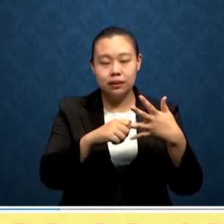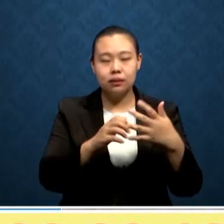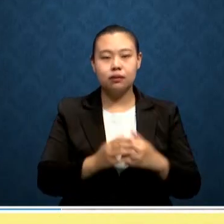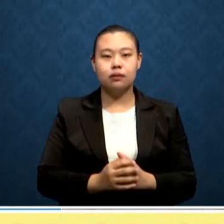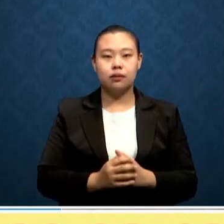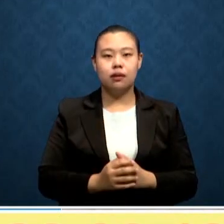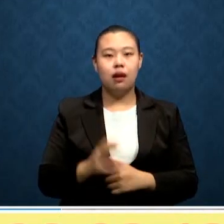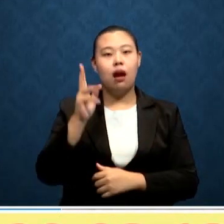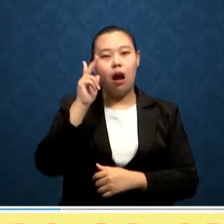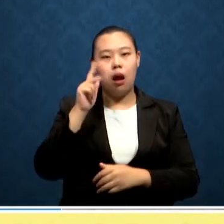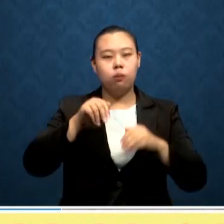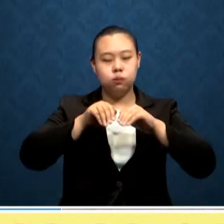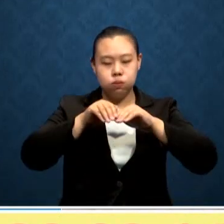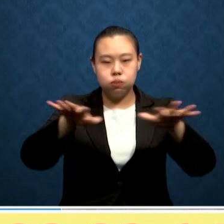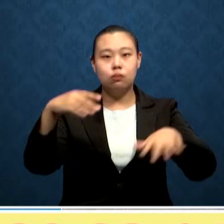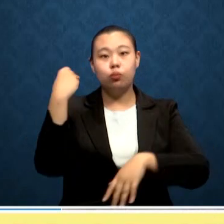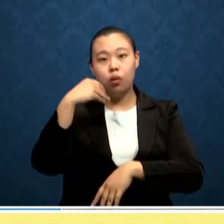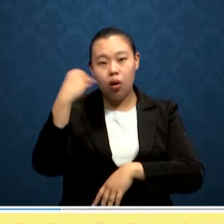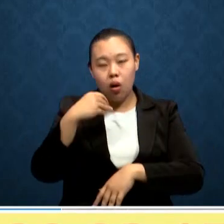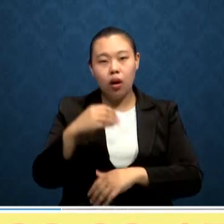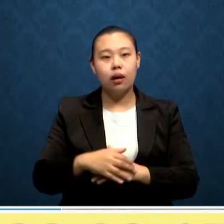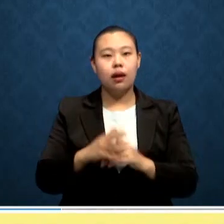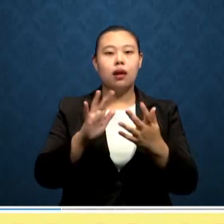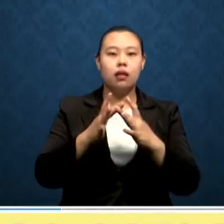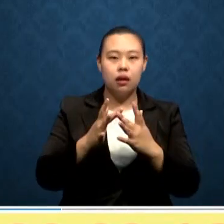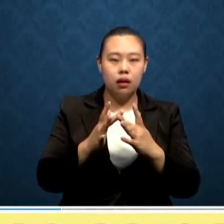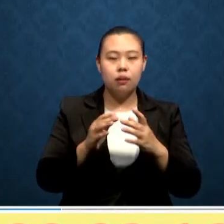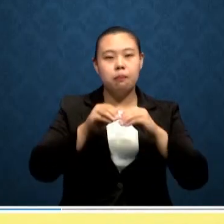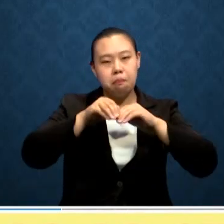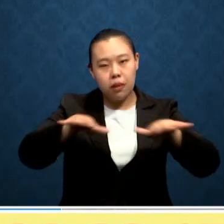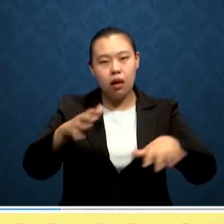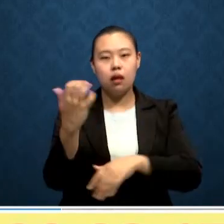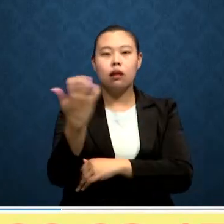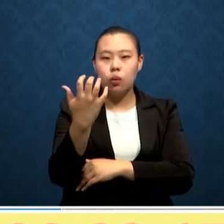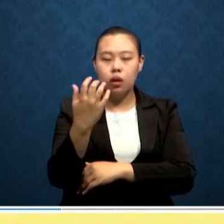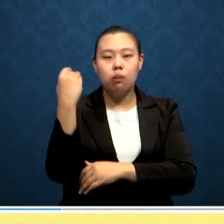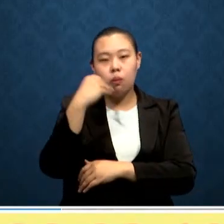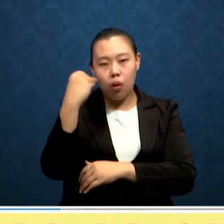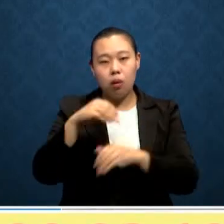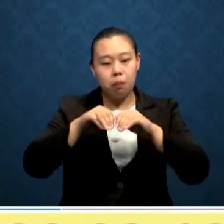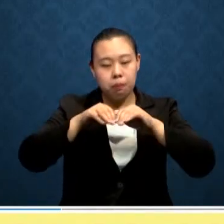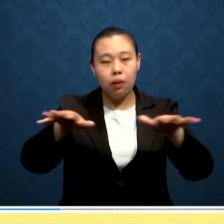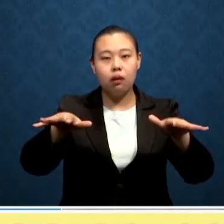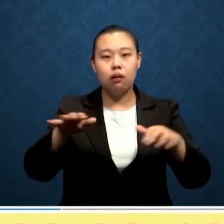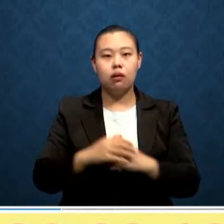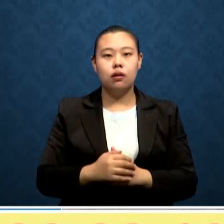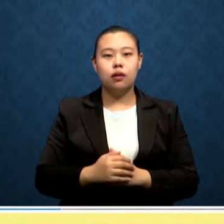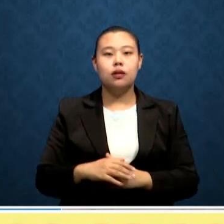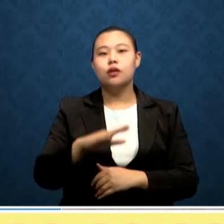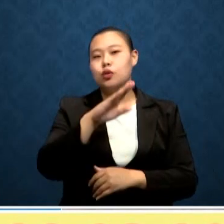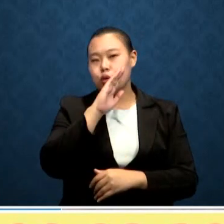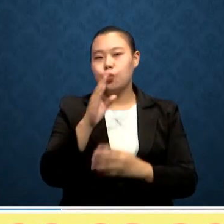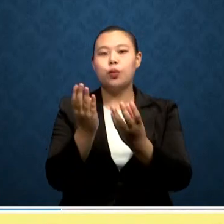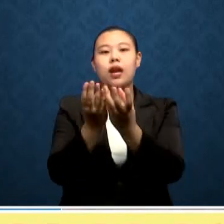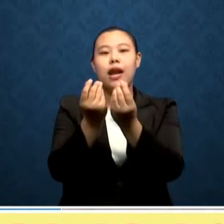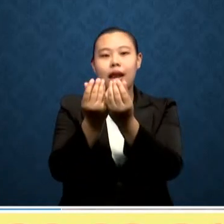าวออกมาบ่อยๆสื่อออนไลน์ออกบ่อยทีวีออกบ่อยการจดเลขมิเตอร์ไฟฟ้าผิดพล